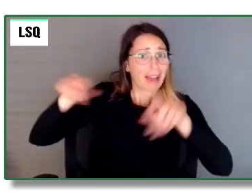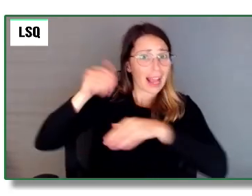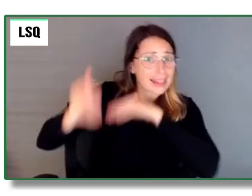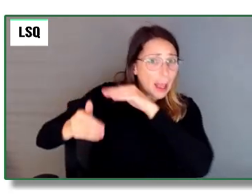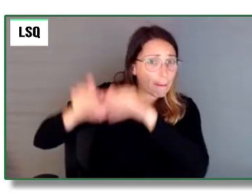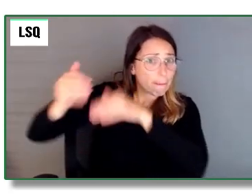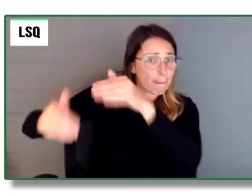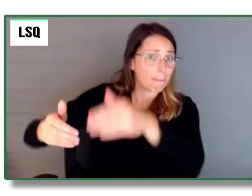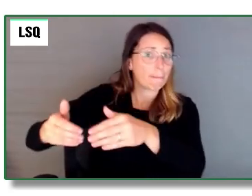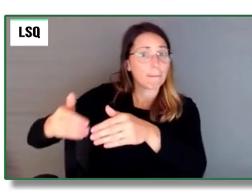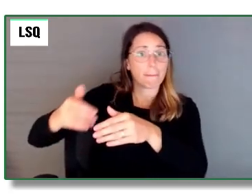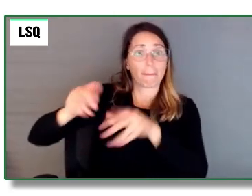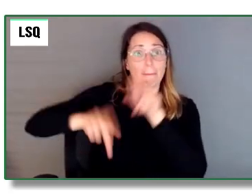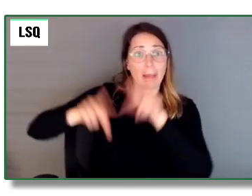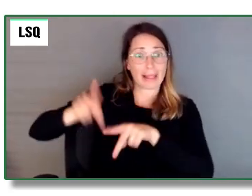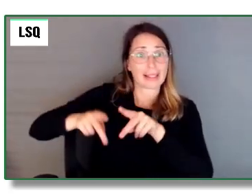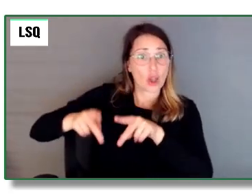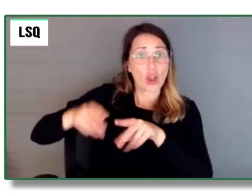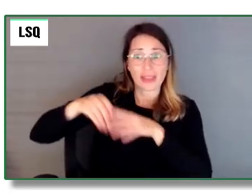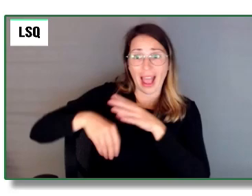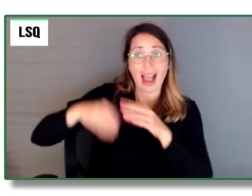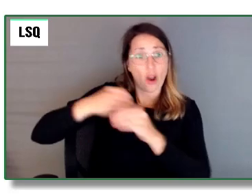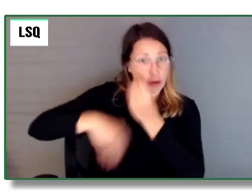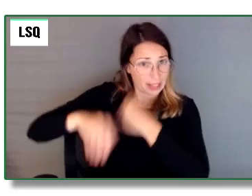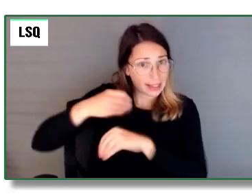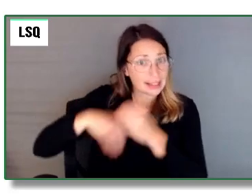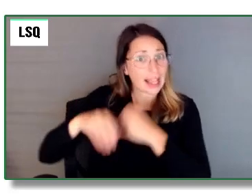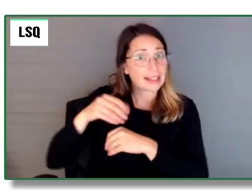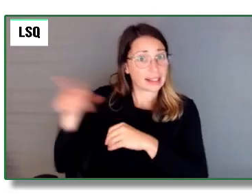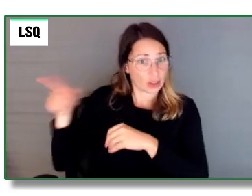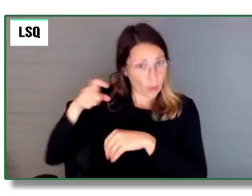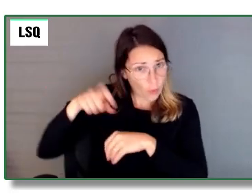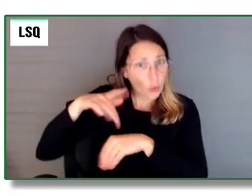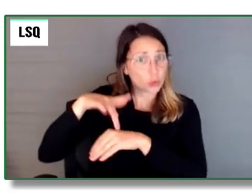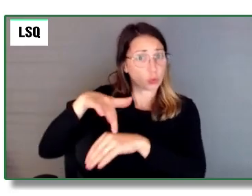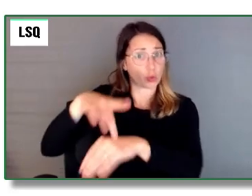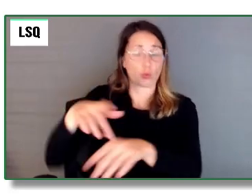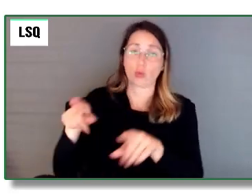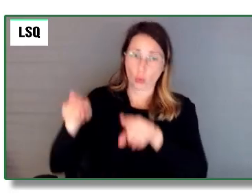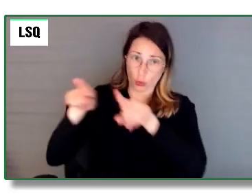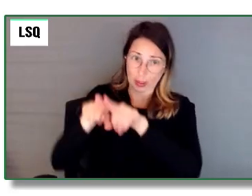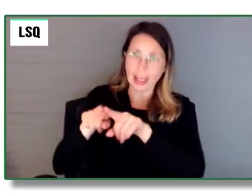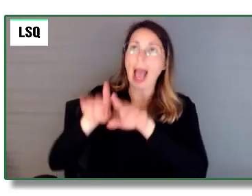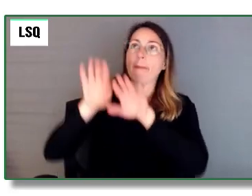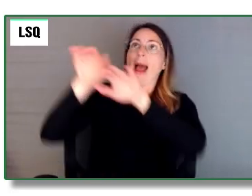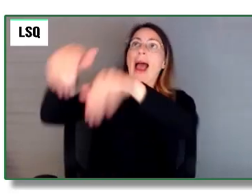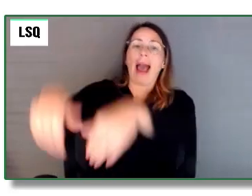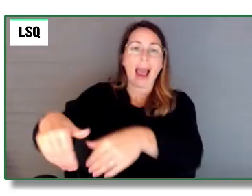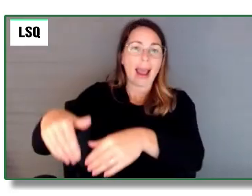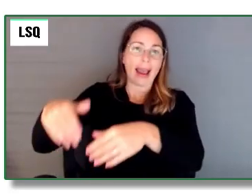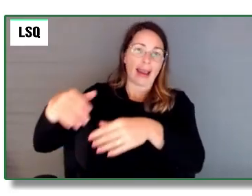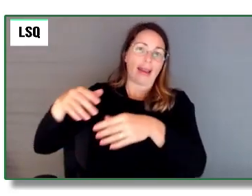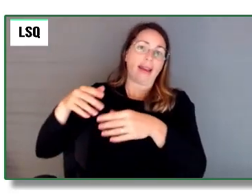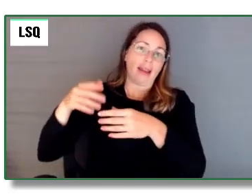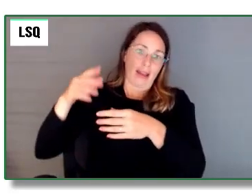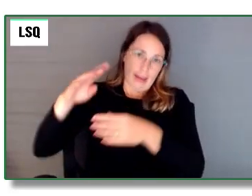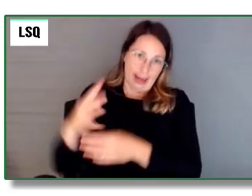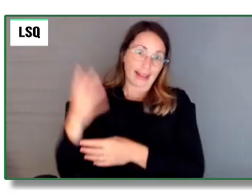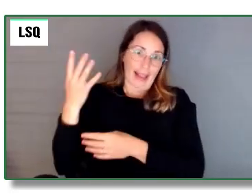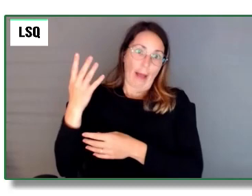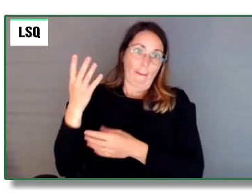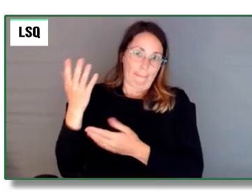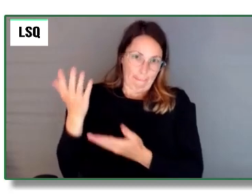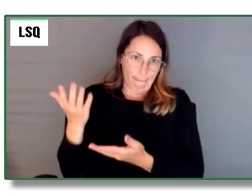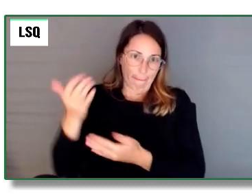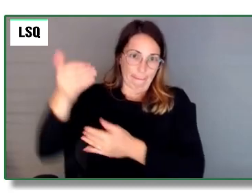les personnes, les organisations et par lesquelles il faut passer avant d'arriver à la quatrième étape. Numéro 5,